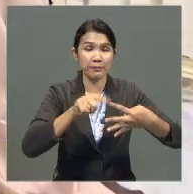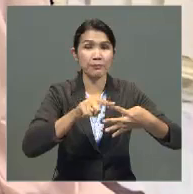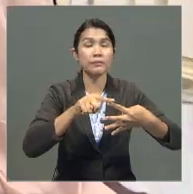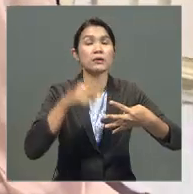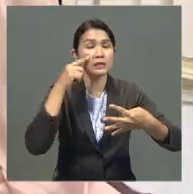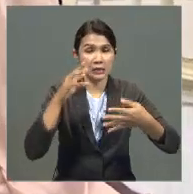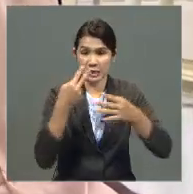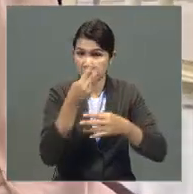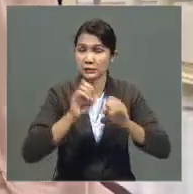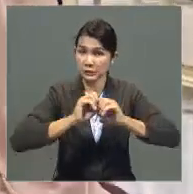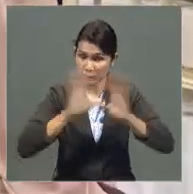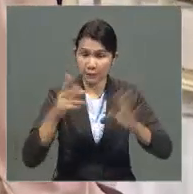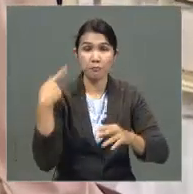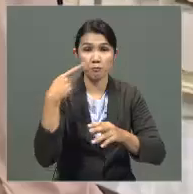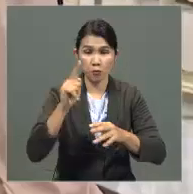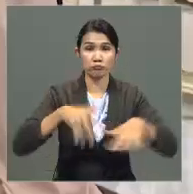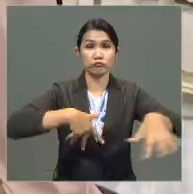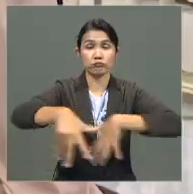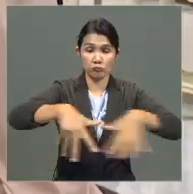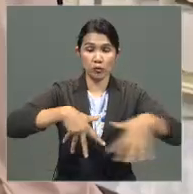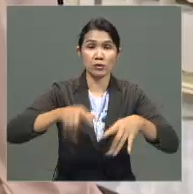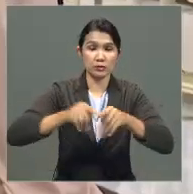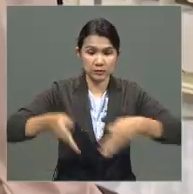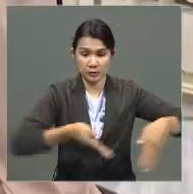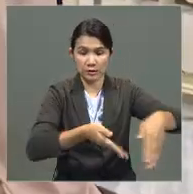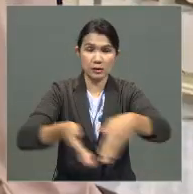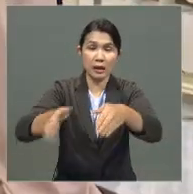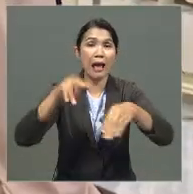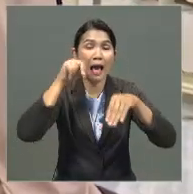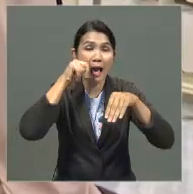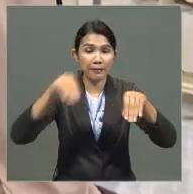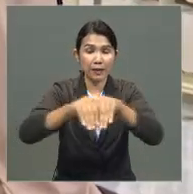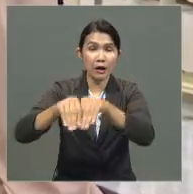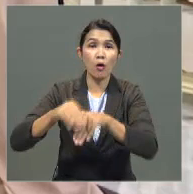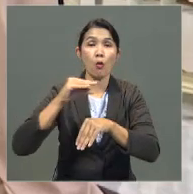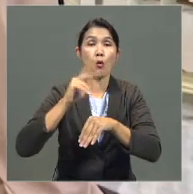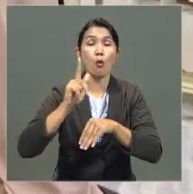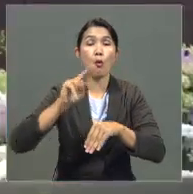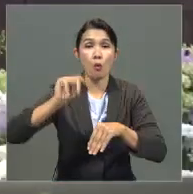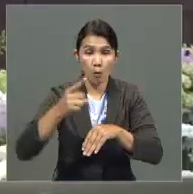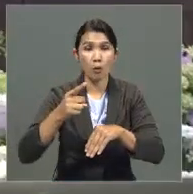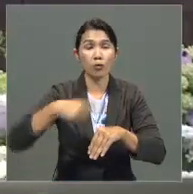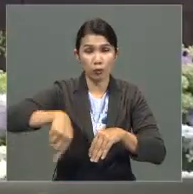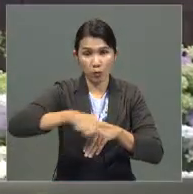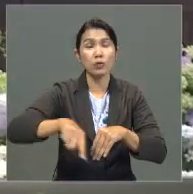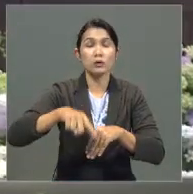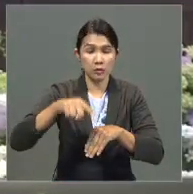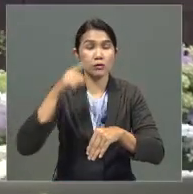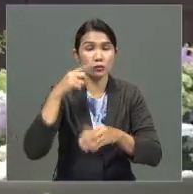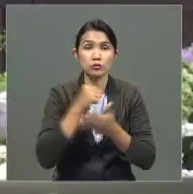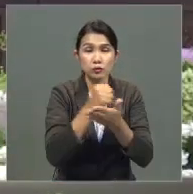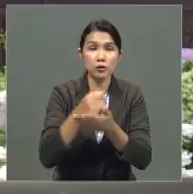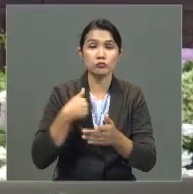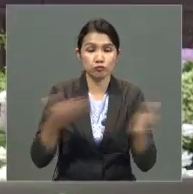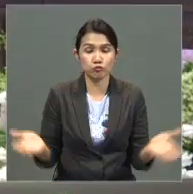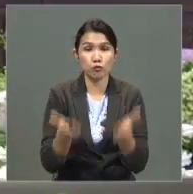ร่วมมือที่เป็นรูปธรรมและเป็นประโยชน์ประชาชนที่อาศัยอยู่บริเวณลุ่มน้ำโขงในรูปแบบคณะกรรมการแม่น้ำโขงแล้วก็สนับ